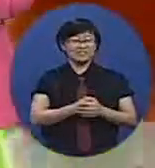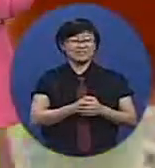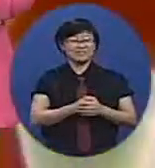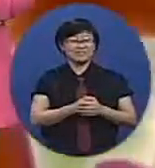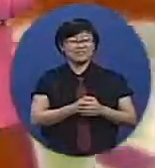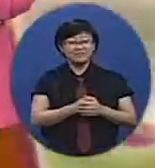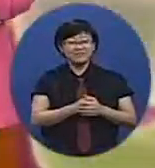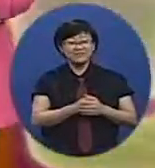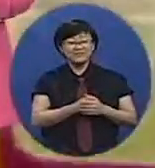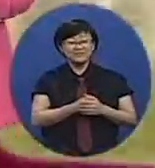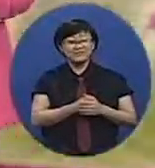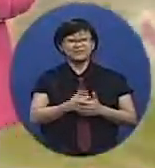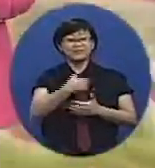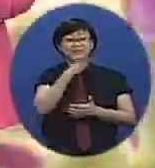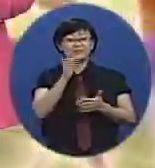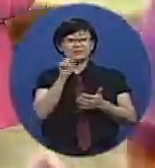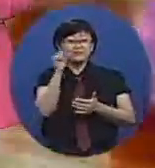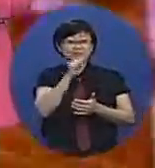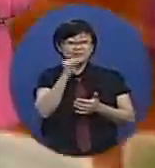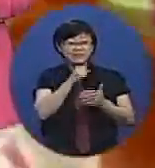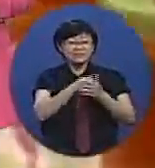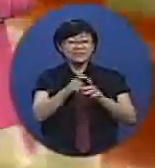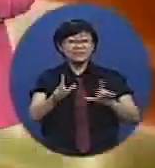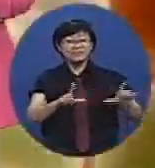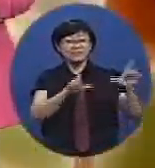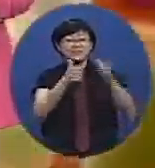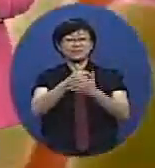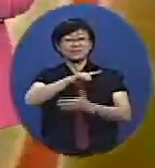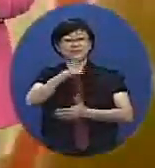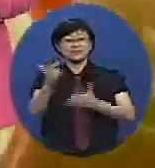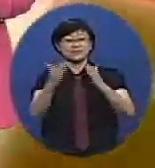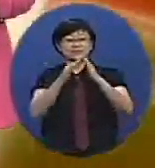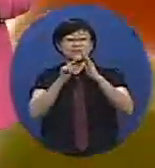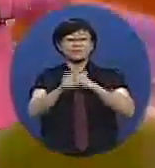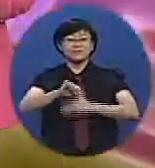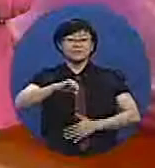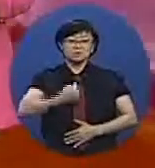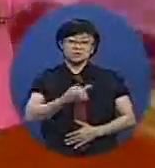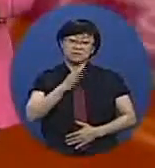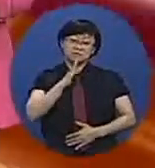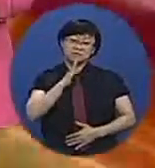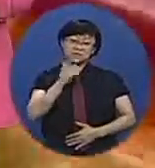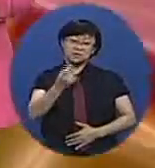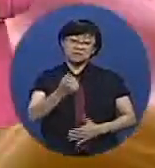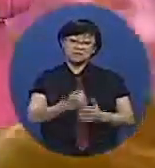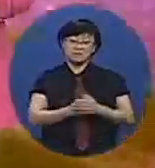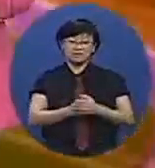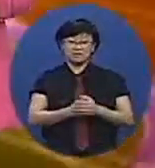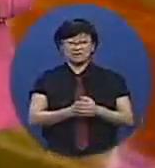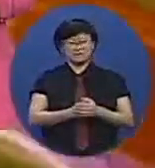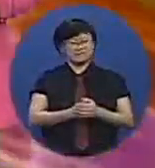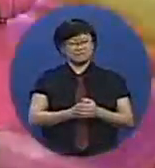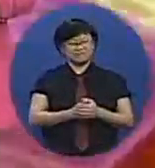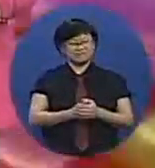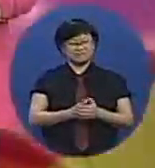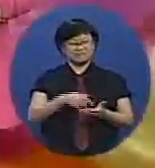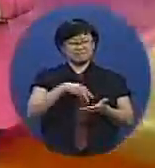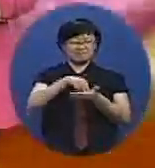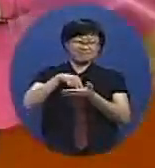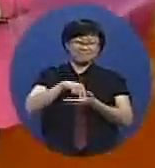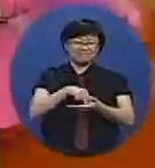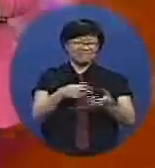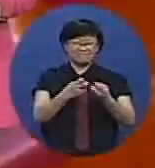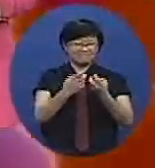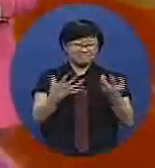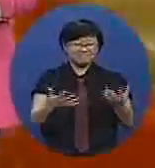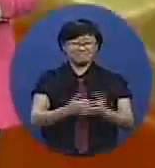궁금한 게 예. 노후에 그런 취미를 붙여도 예. 저녁에 집에 들어가서 혼자시잖아요. 아 그거야 뭐 외롭고 쓸쓸한 거야